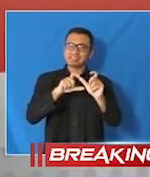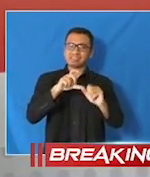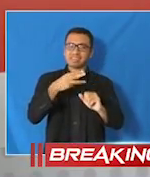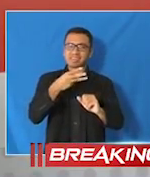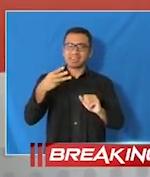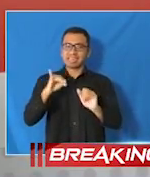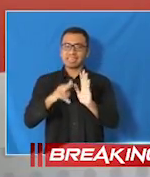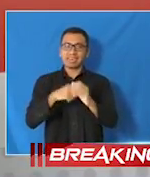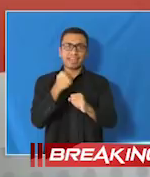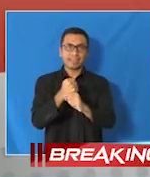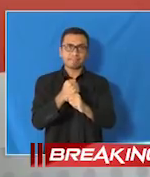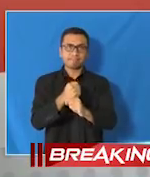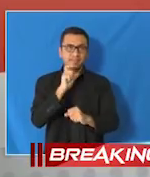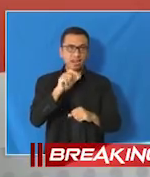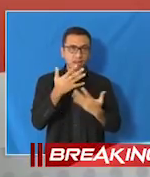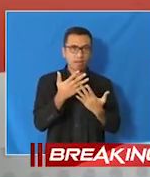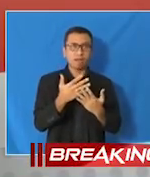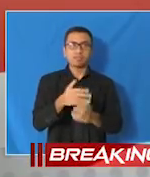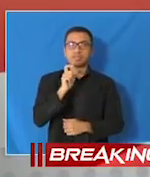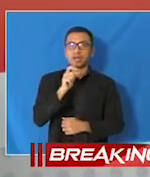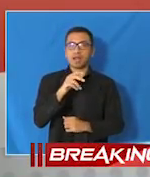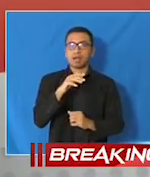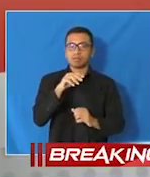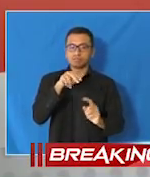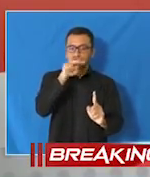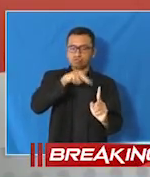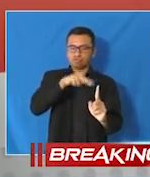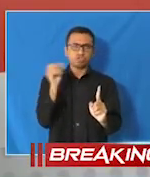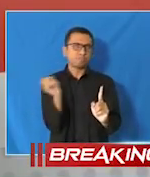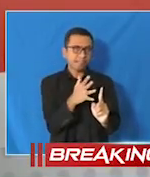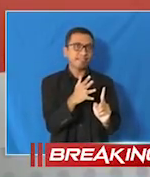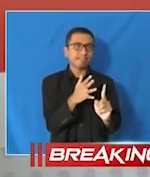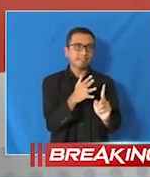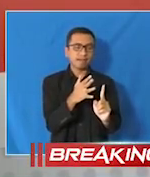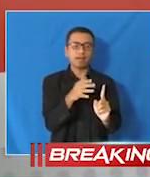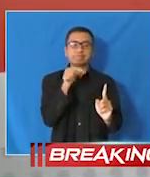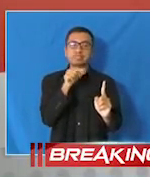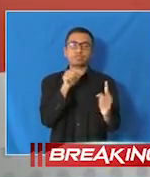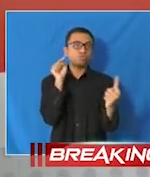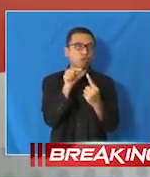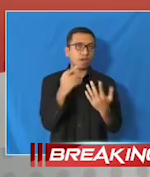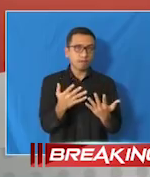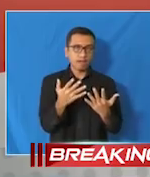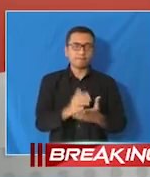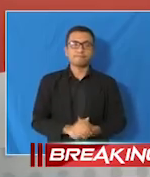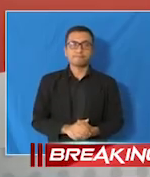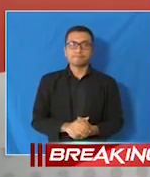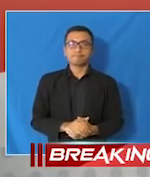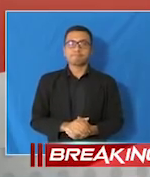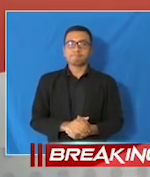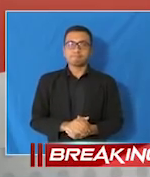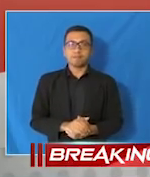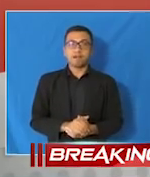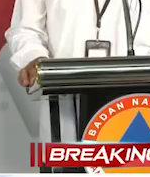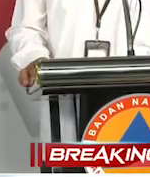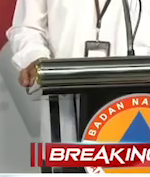metode pemeriksaan cepat ini ditujukan untuk segera menemukan